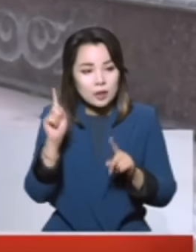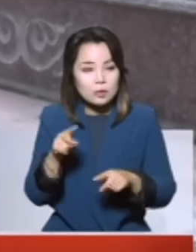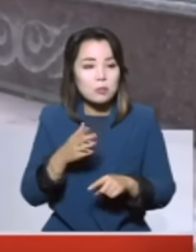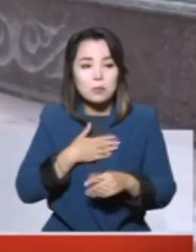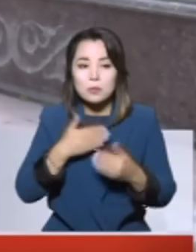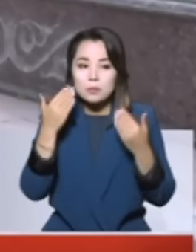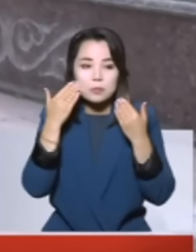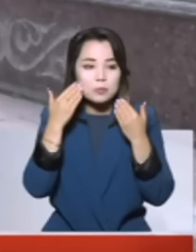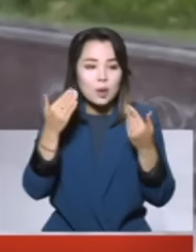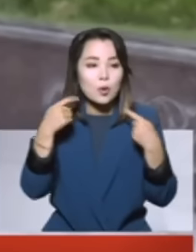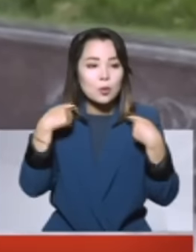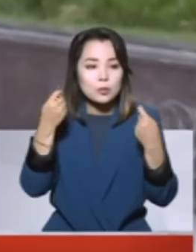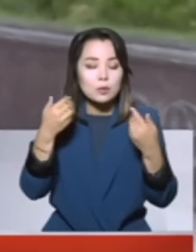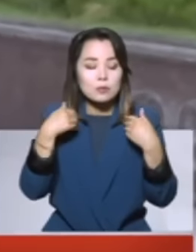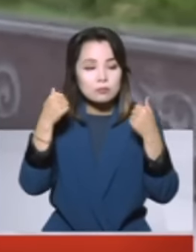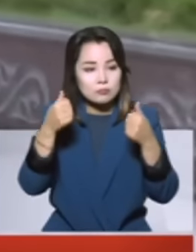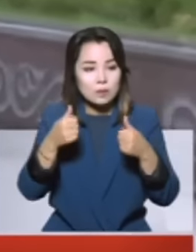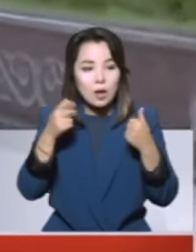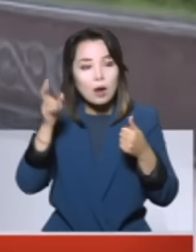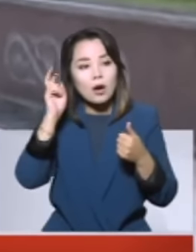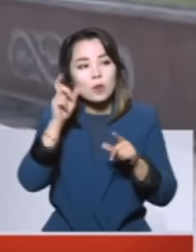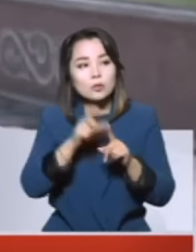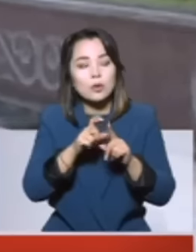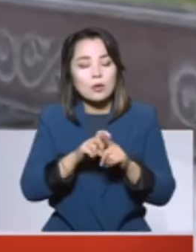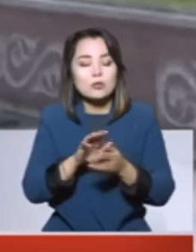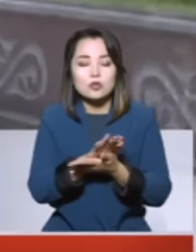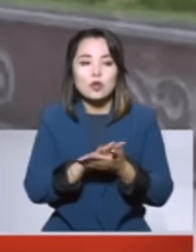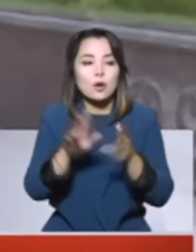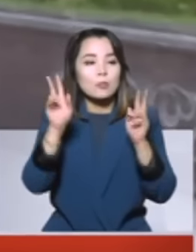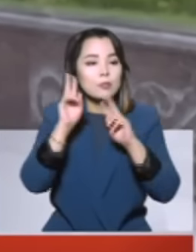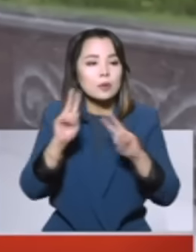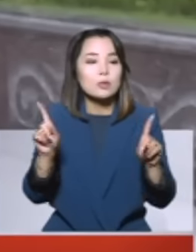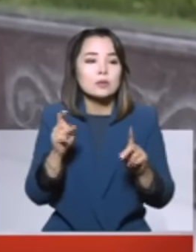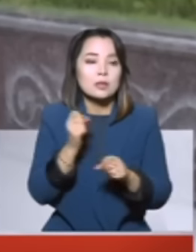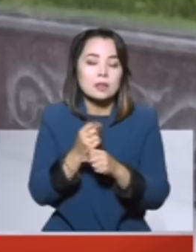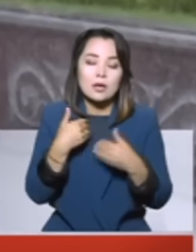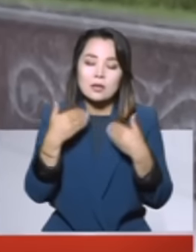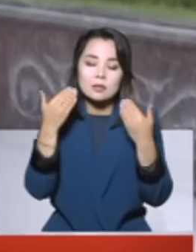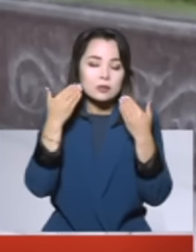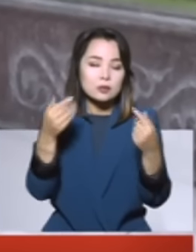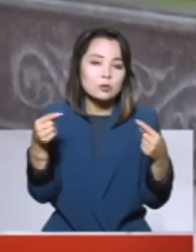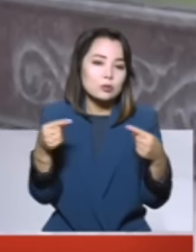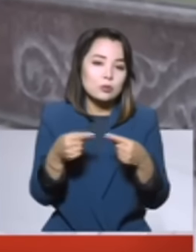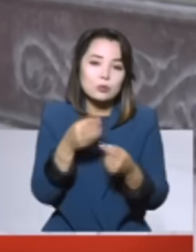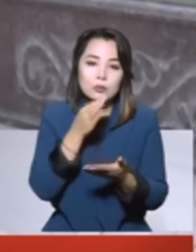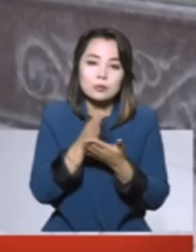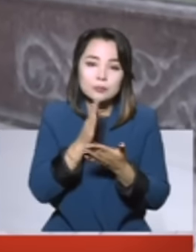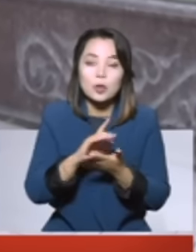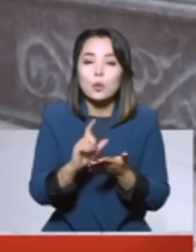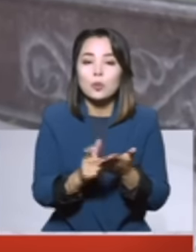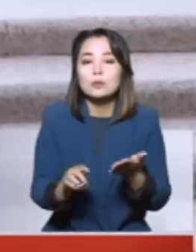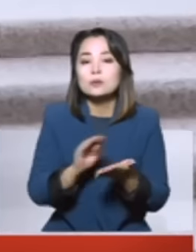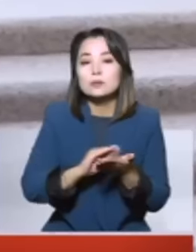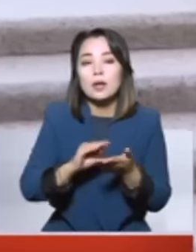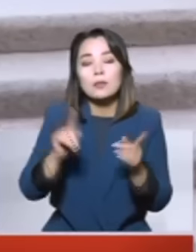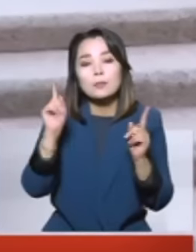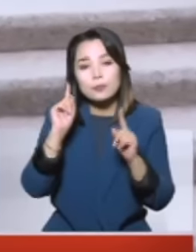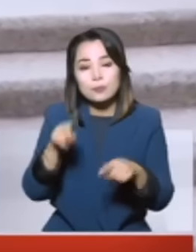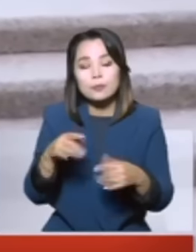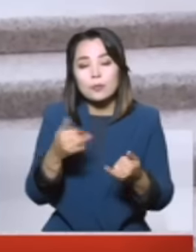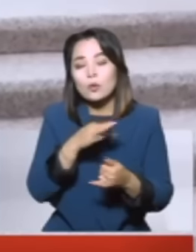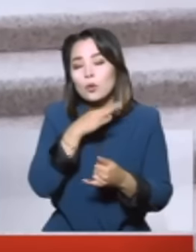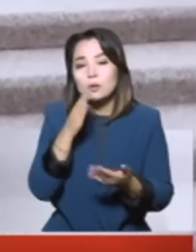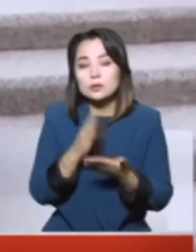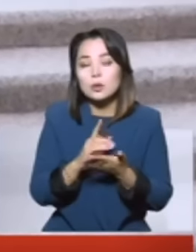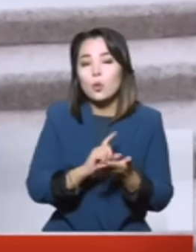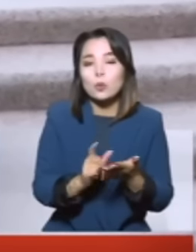жоқ. Туған күн білген жоқ. Қара сөздерінен басқа ештеңе білмейміз. Қандай нелері бар екенін білмеймін, сөз үшін айтамын. Өлең жазғандарын білеміз. Неше түрлі өлеңдері